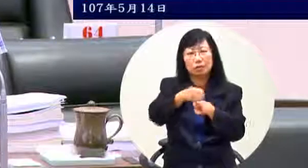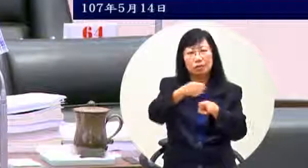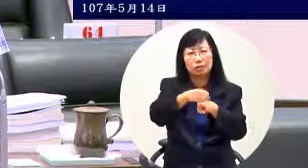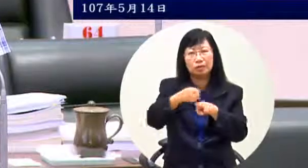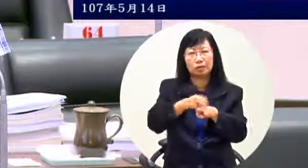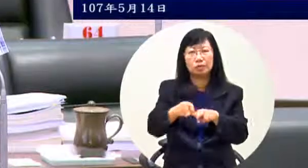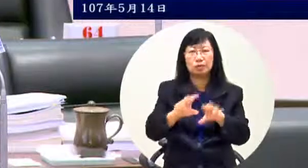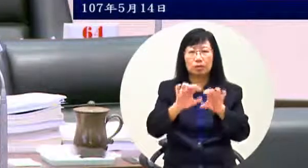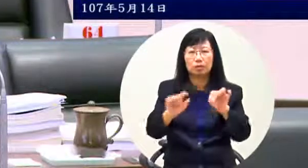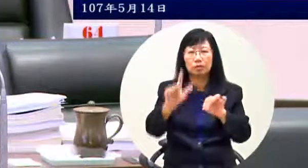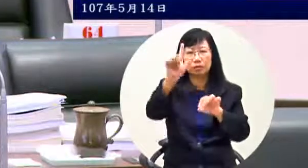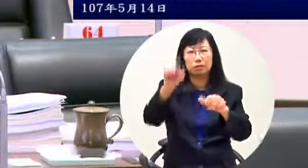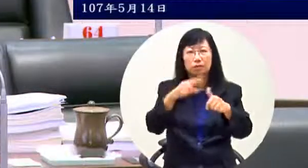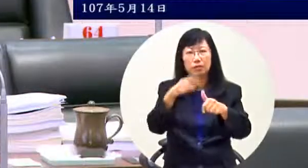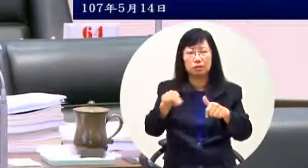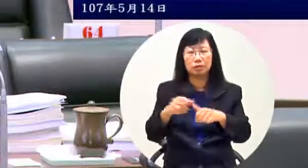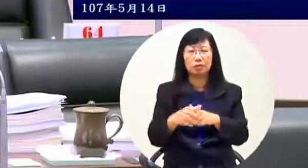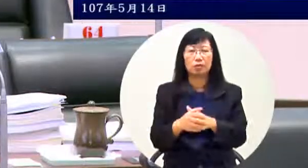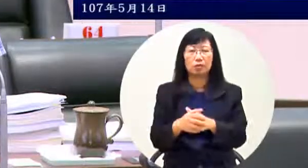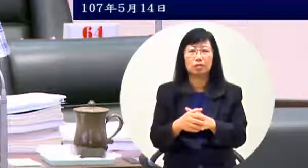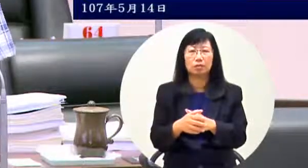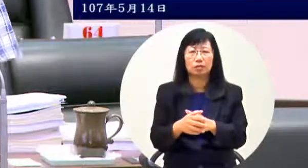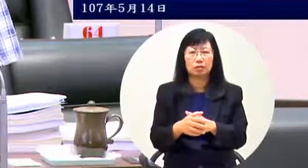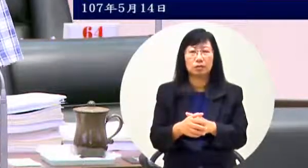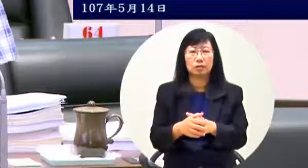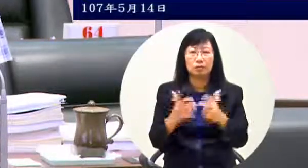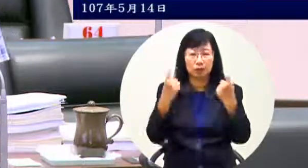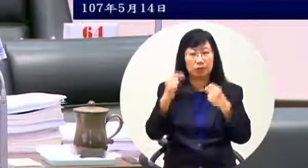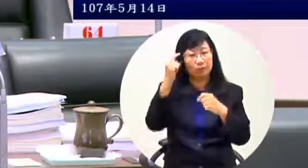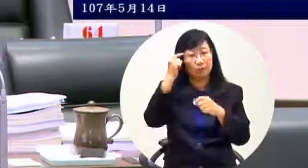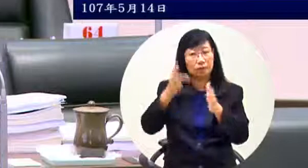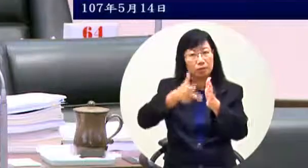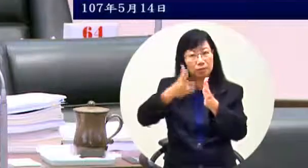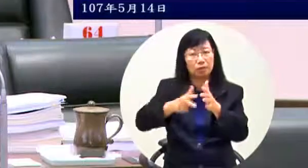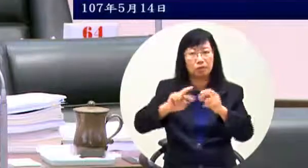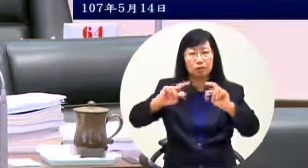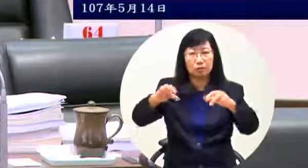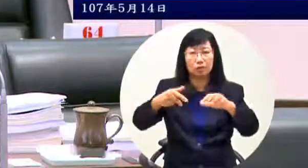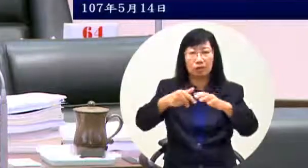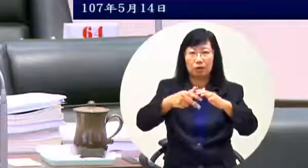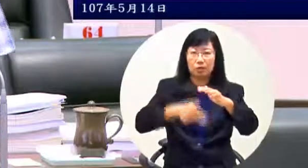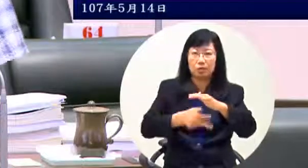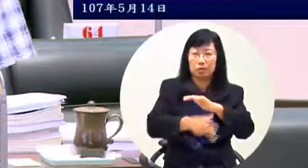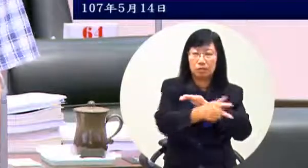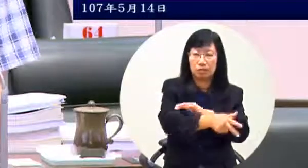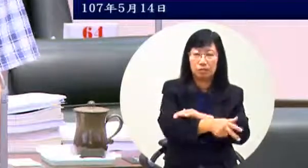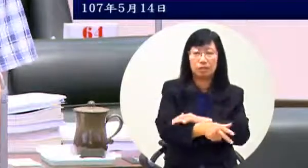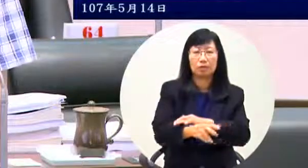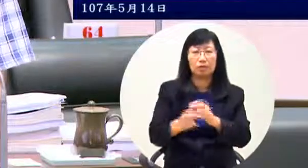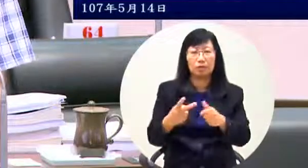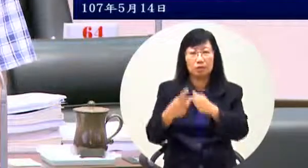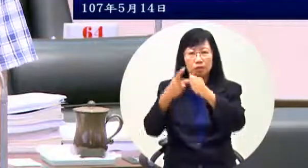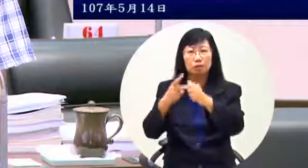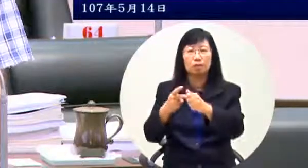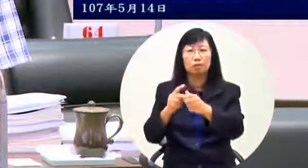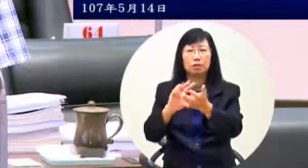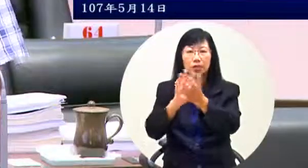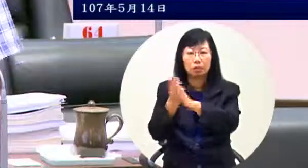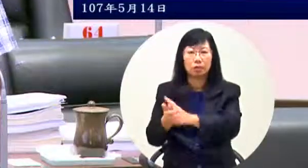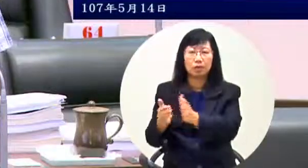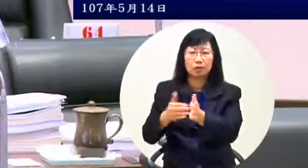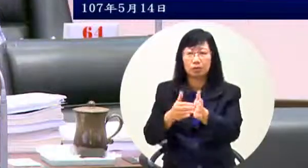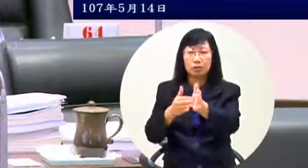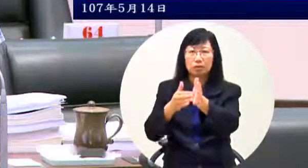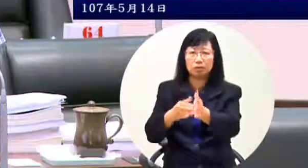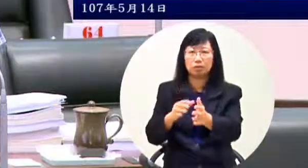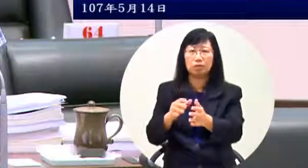易？铁路要把它地下化，我们轻轨变成铁轨地上化，在市区设了那么多铁